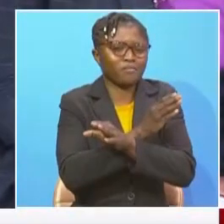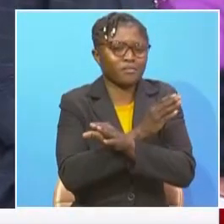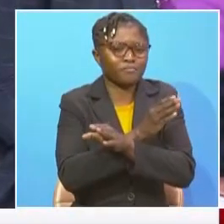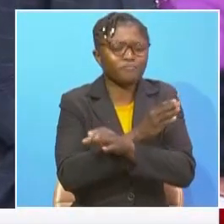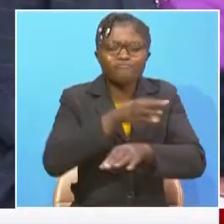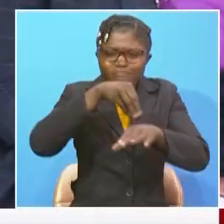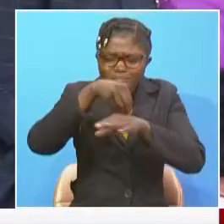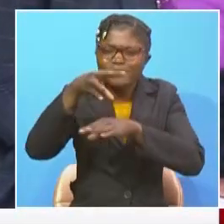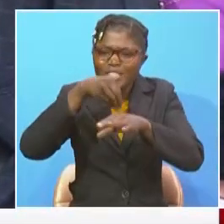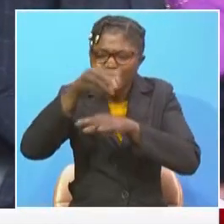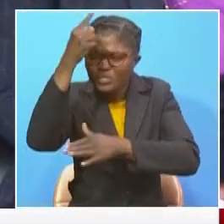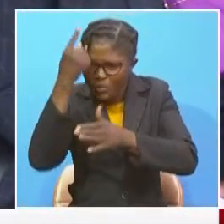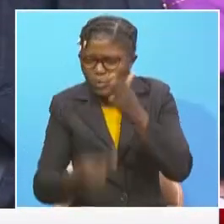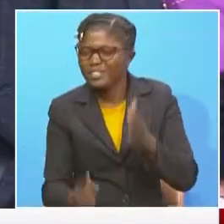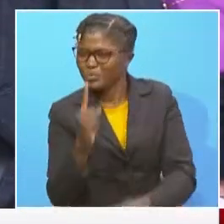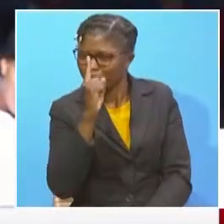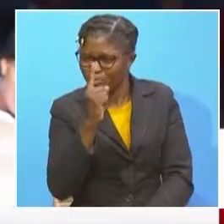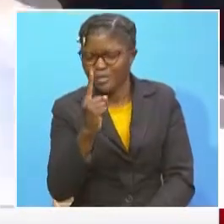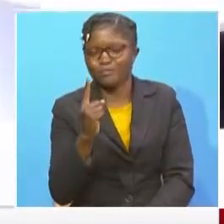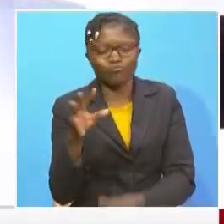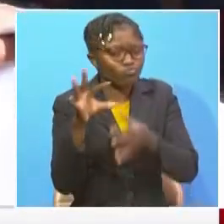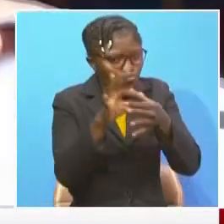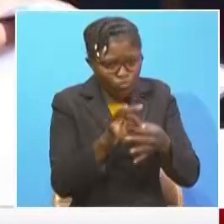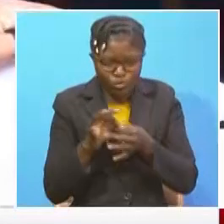he emphasized on oneness.